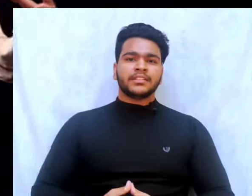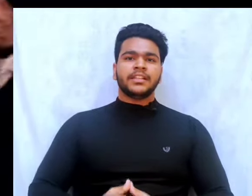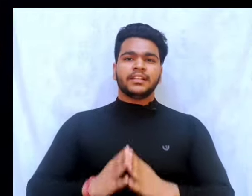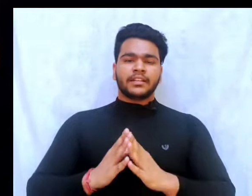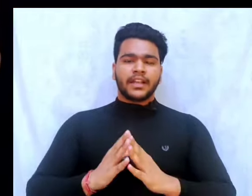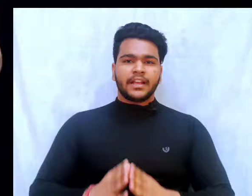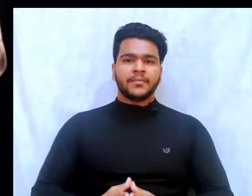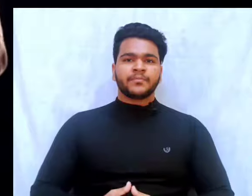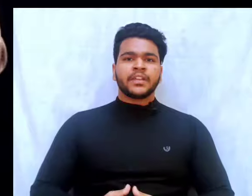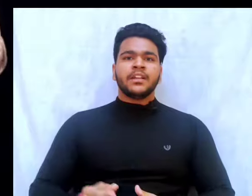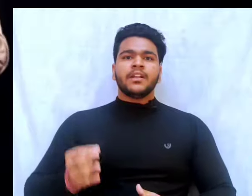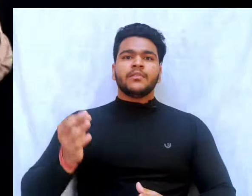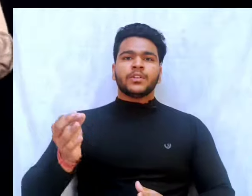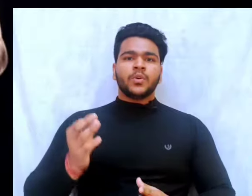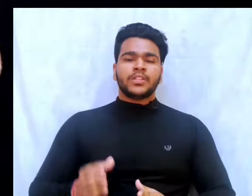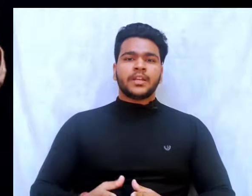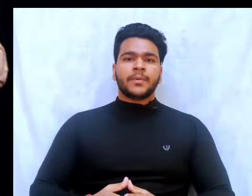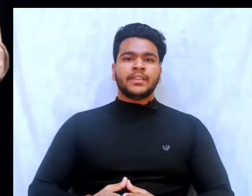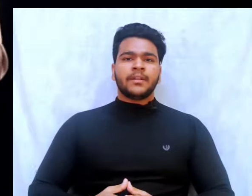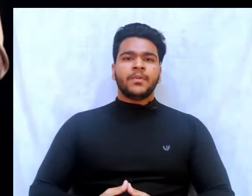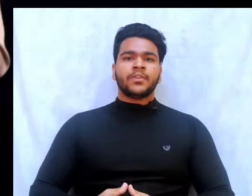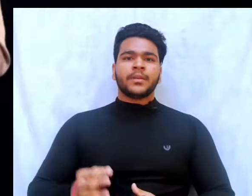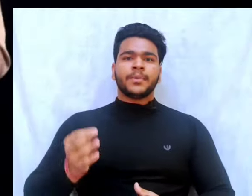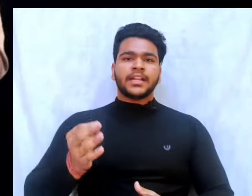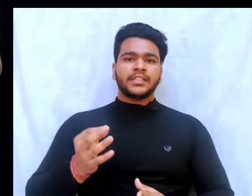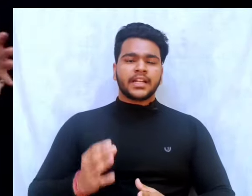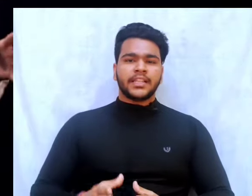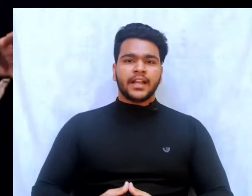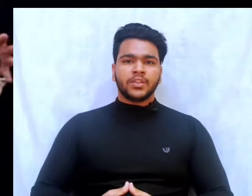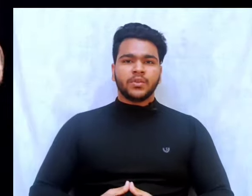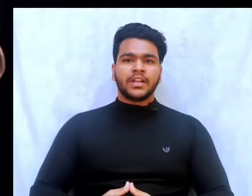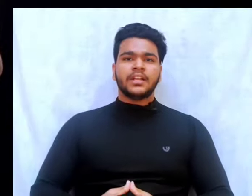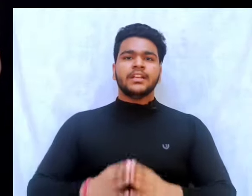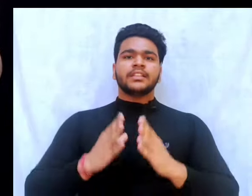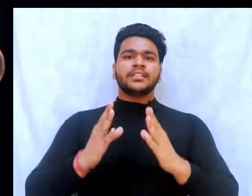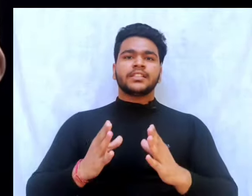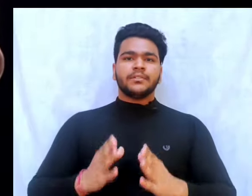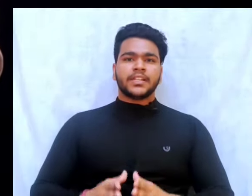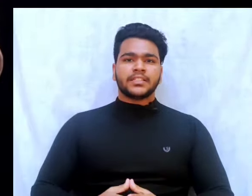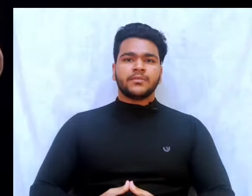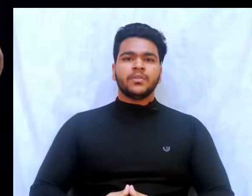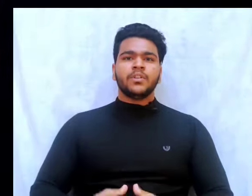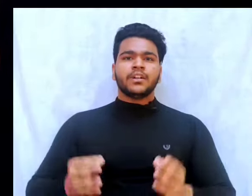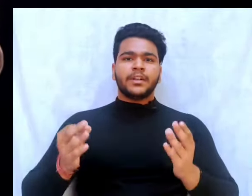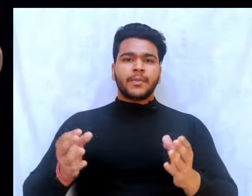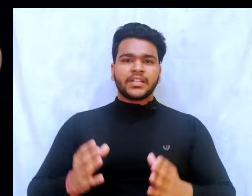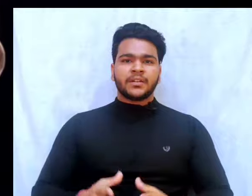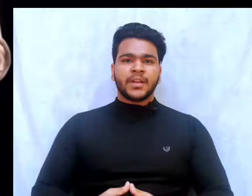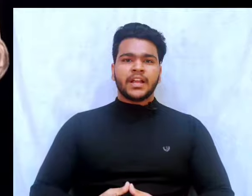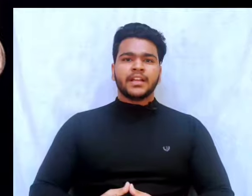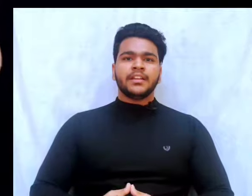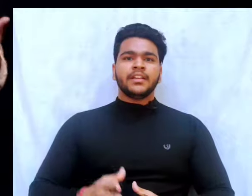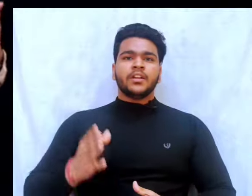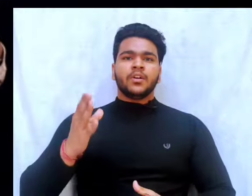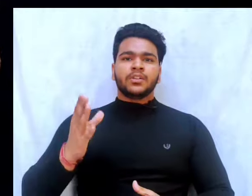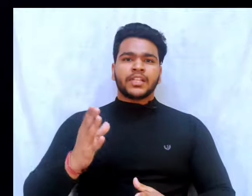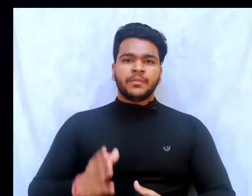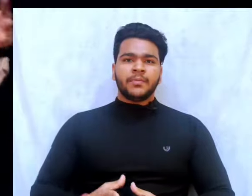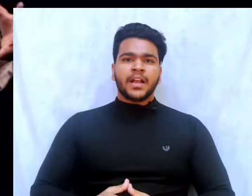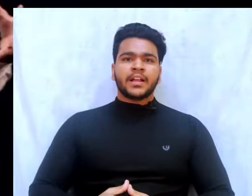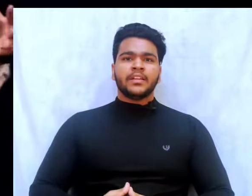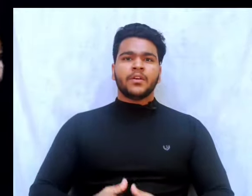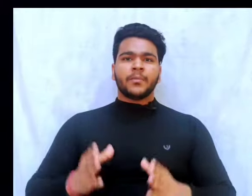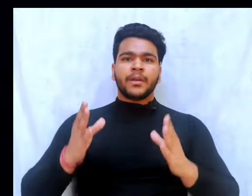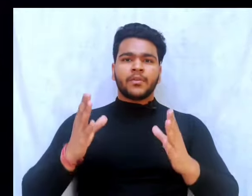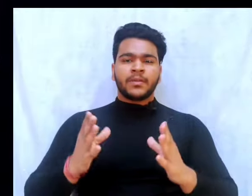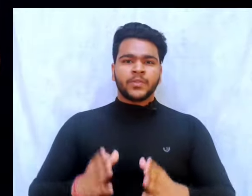7 मार्क्स से रह गए। फिर 2015 में उनके पिताजी का देहांत हो गया, जिसकी वजह से वो डिप्रेशन में आ गई और सदमे में आ